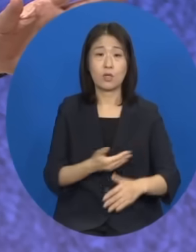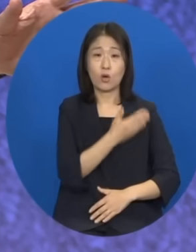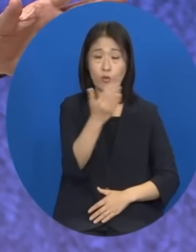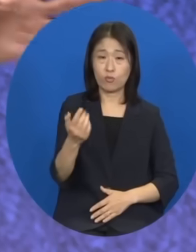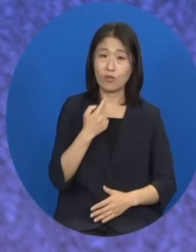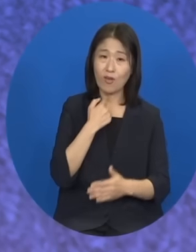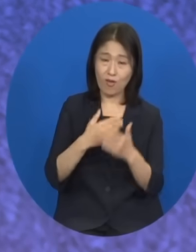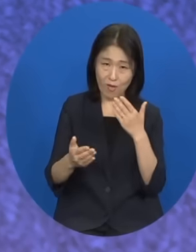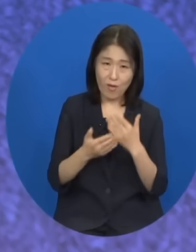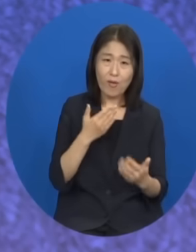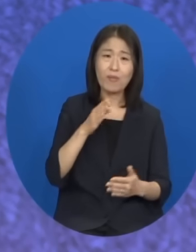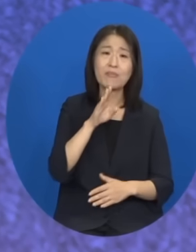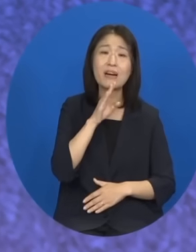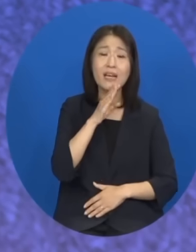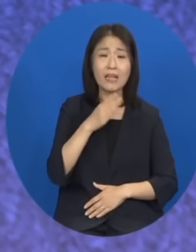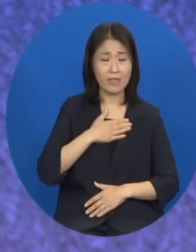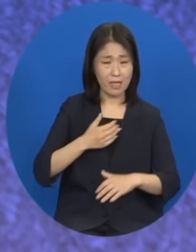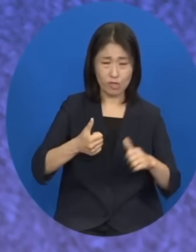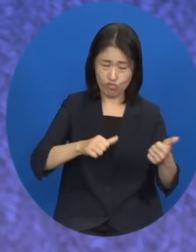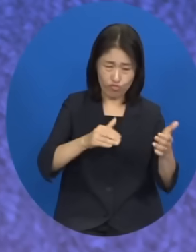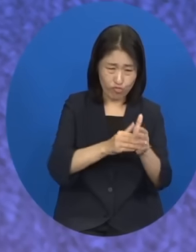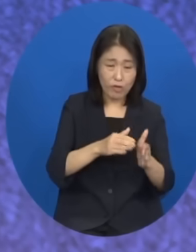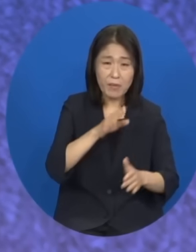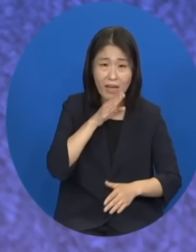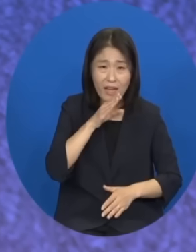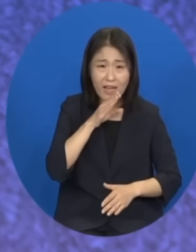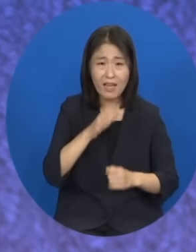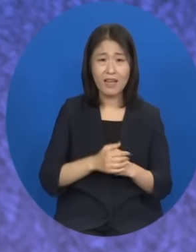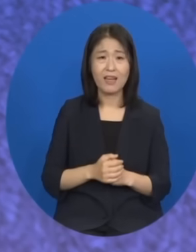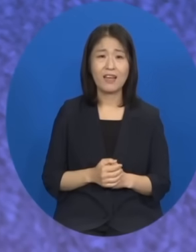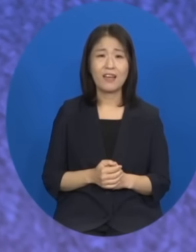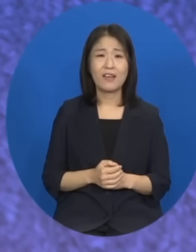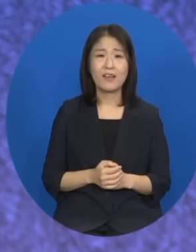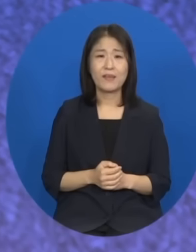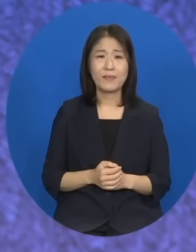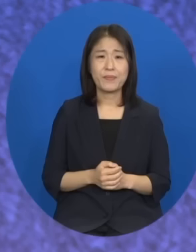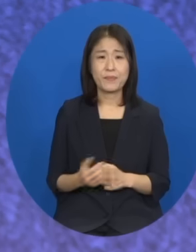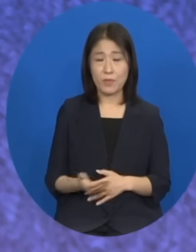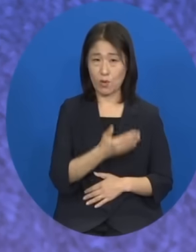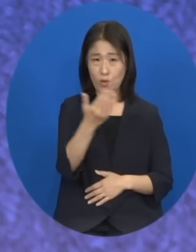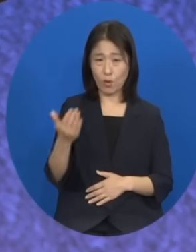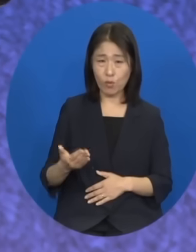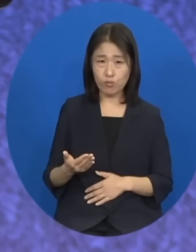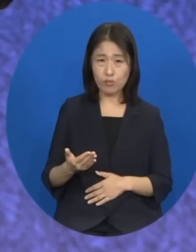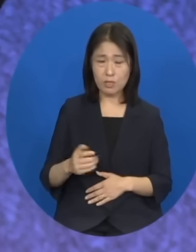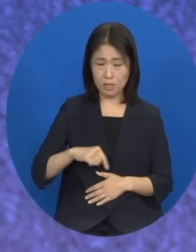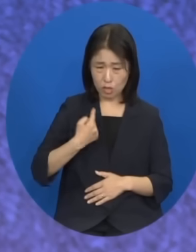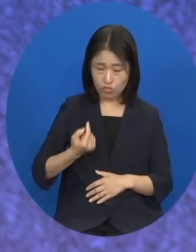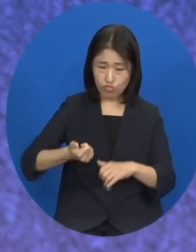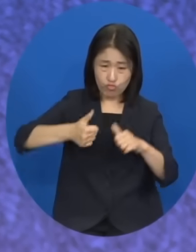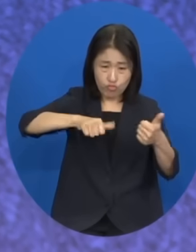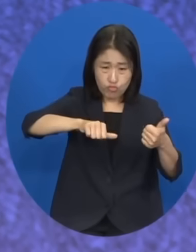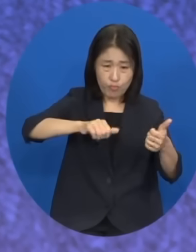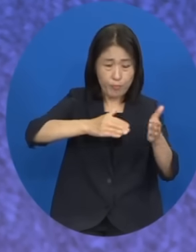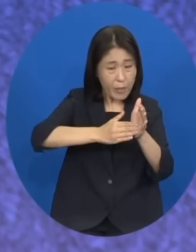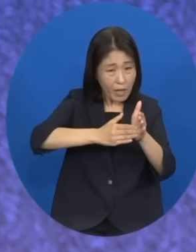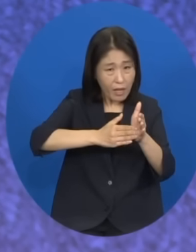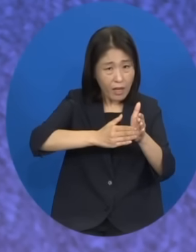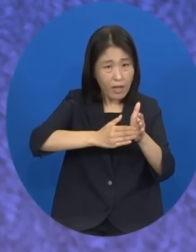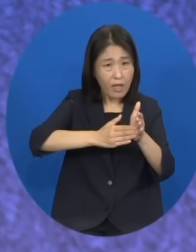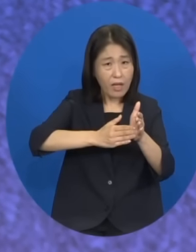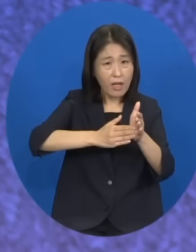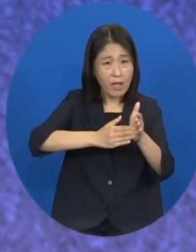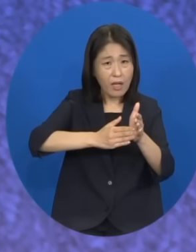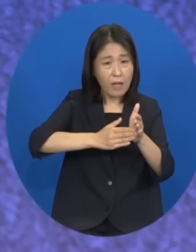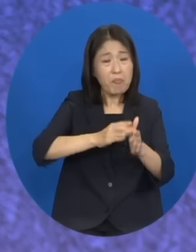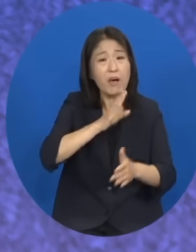거예요. 내가 죽은 거 맞나? 여러분은 예수 믿고 여러분의 자아가 죽었습니까? 그러면